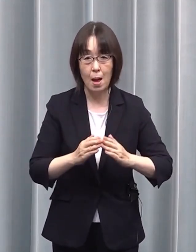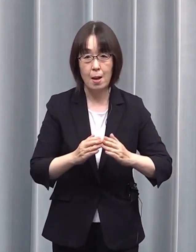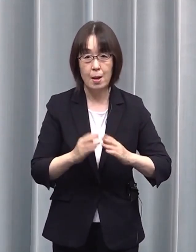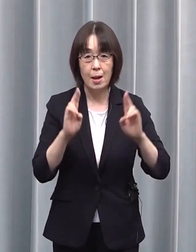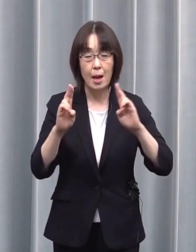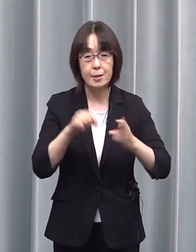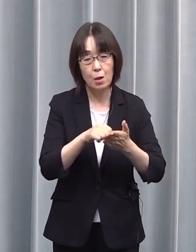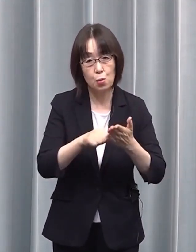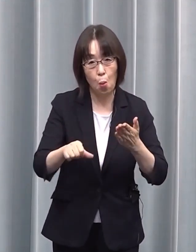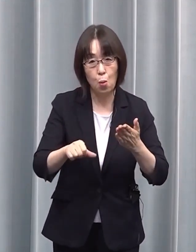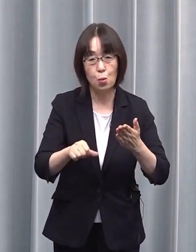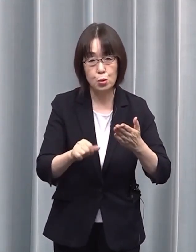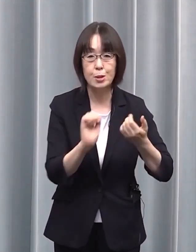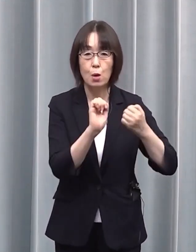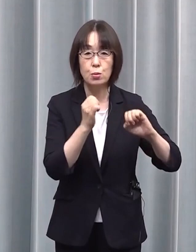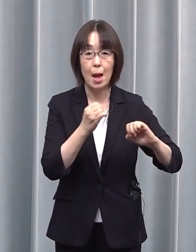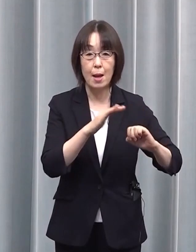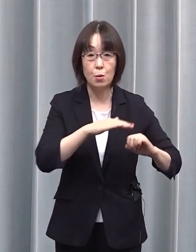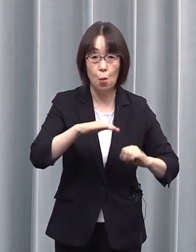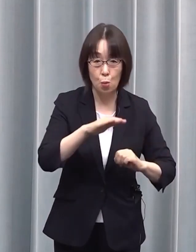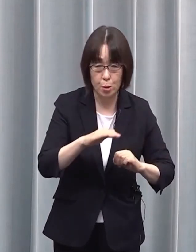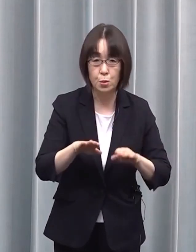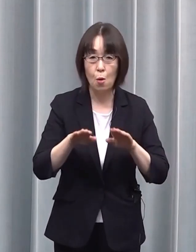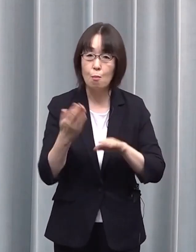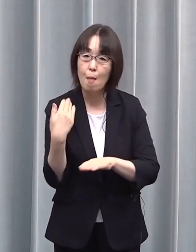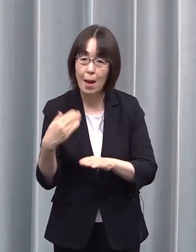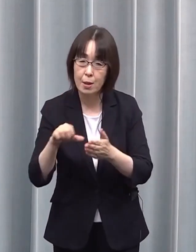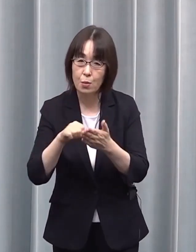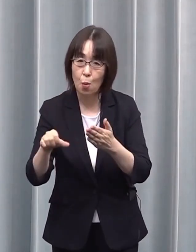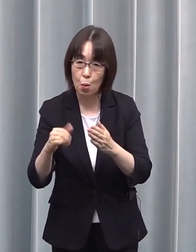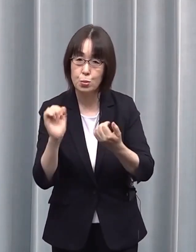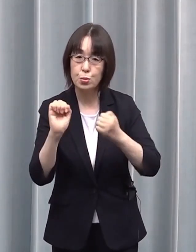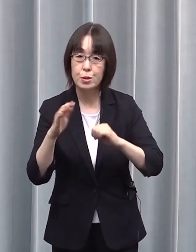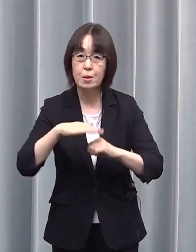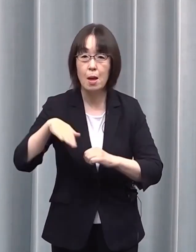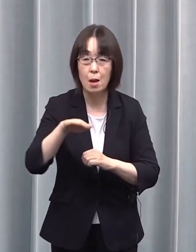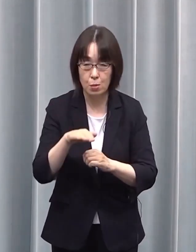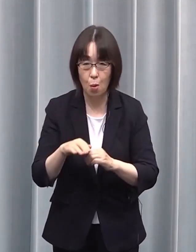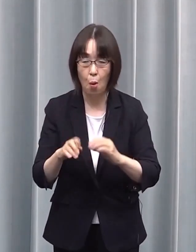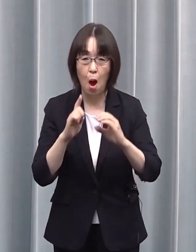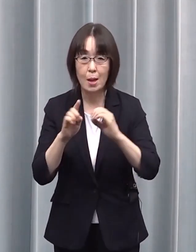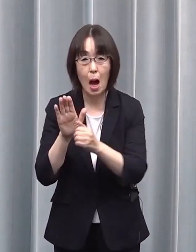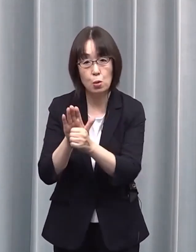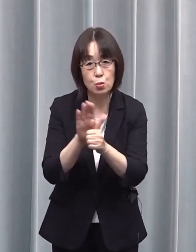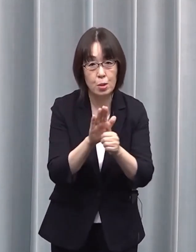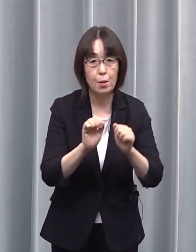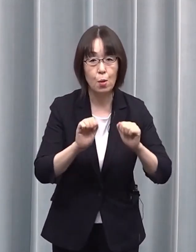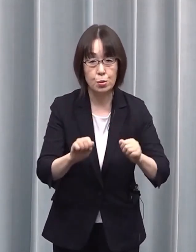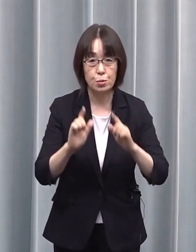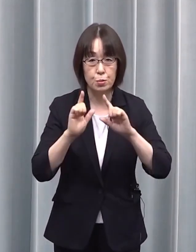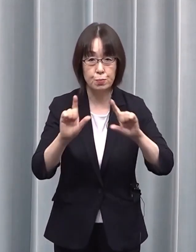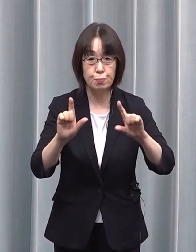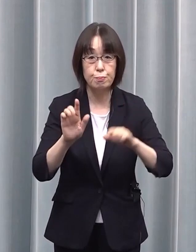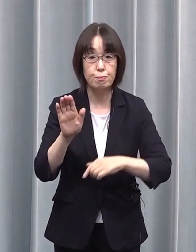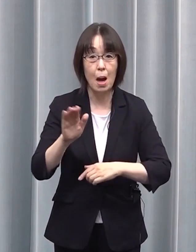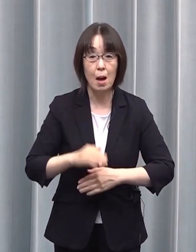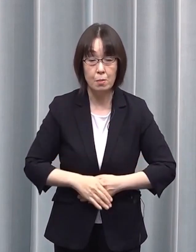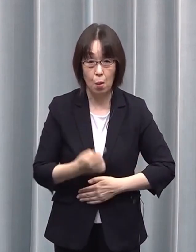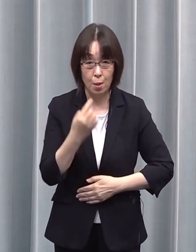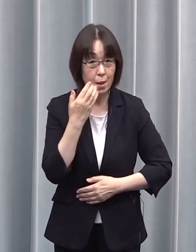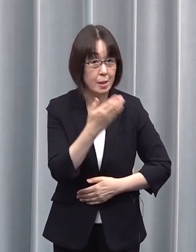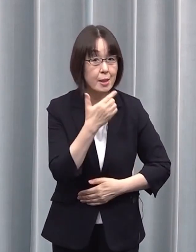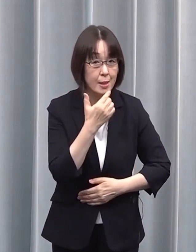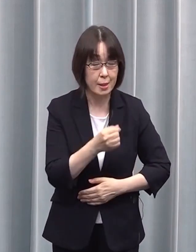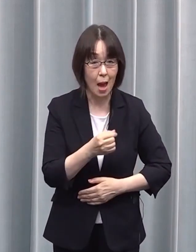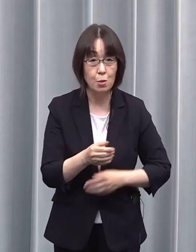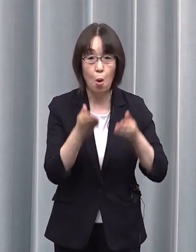めたタレントへの、まあ、カウンセリング含めた対応というのを、まあ、具体的に進めていくということを明言しています。で一方でここで聞きたいのはですね、細田衆